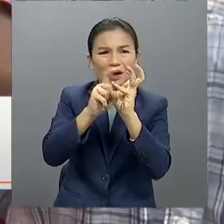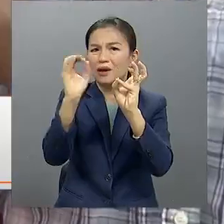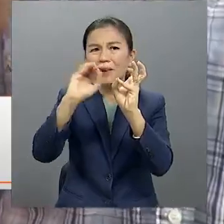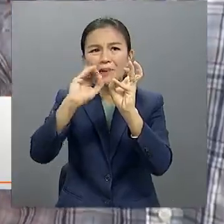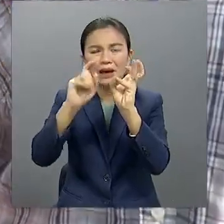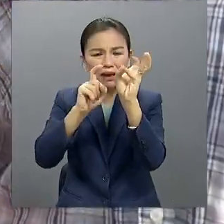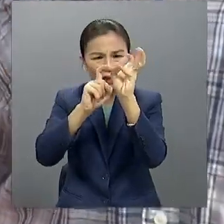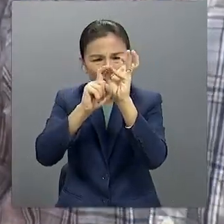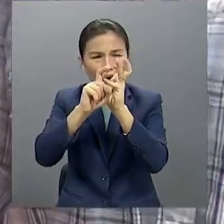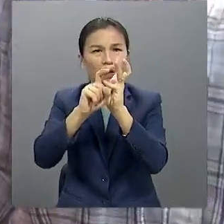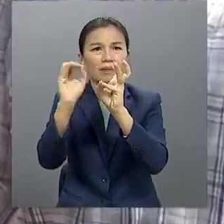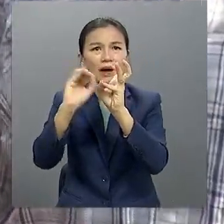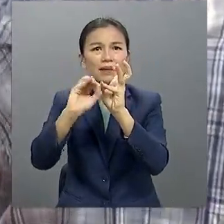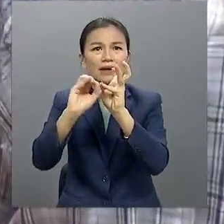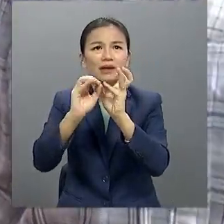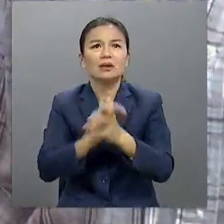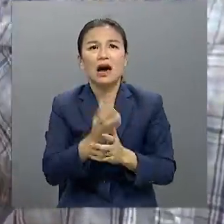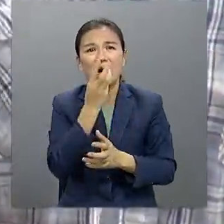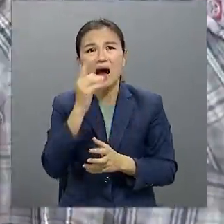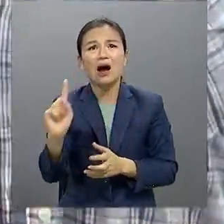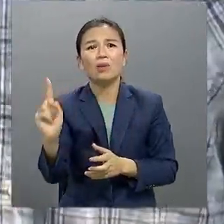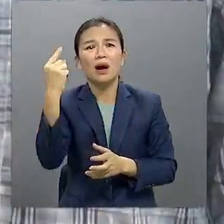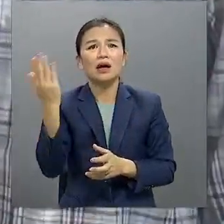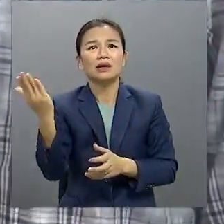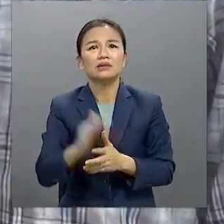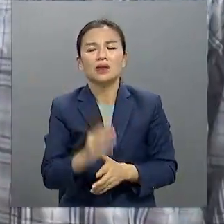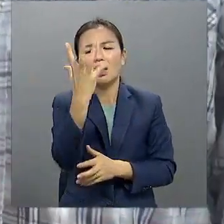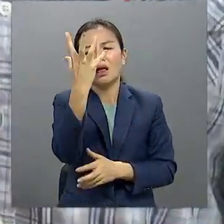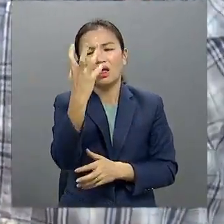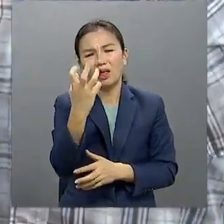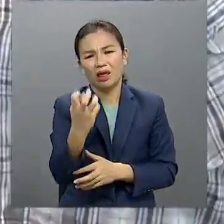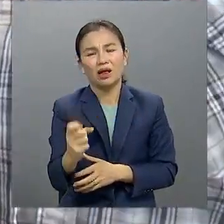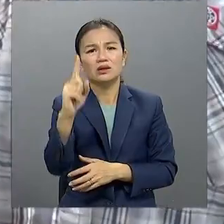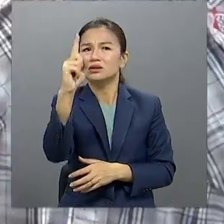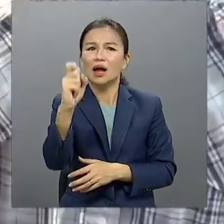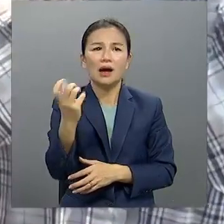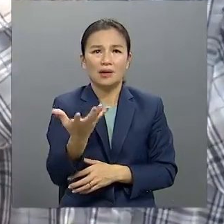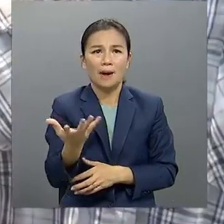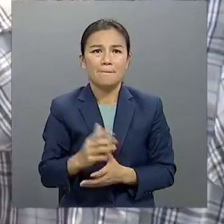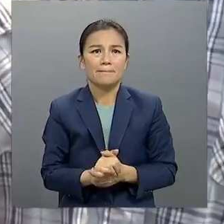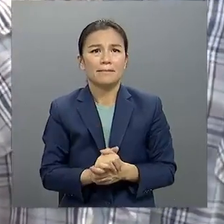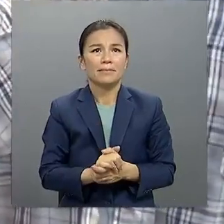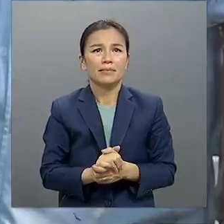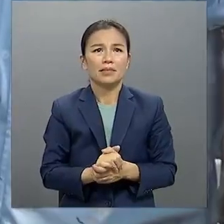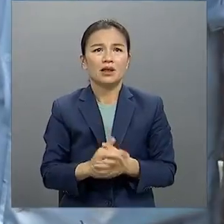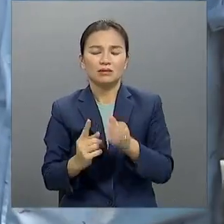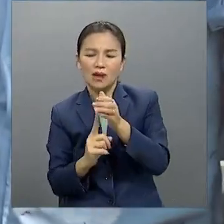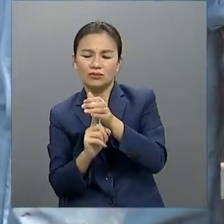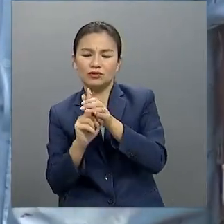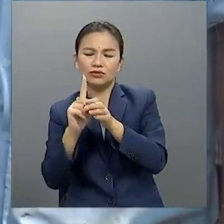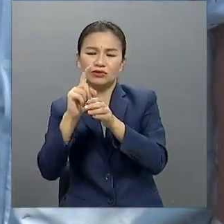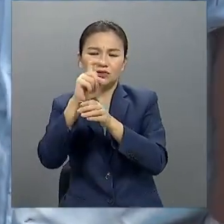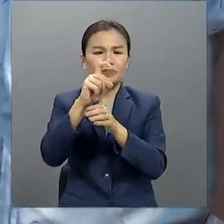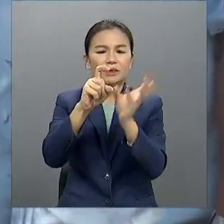นี้คือข้าวที่กำลังออกรวง นี่รวงแห้งตายเลยออกมาก็ไม่มีเนื้อเนี่ยแต่หายเยอะแยะมากมาย ที่เราม